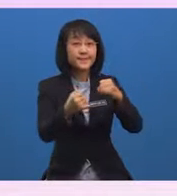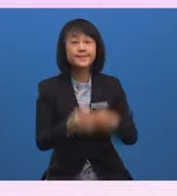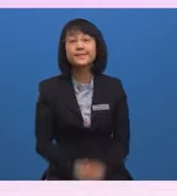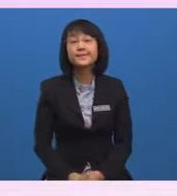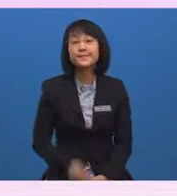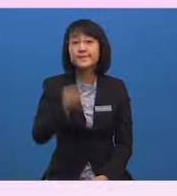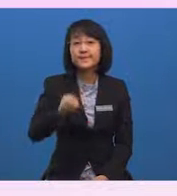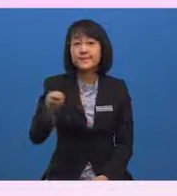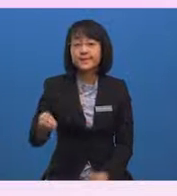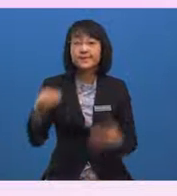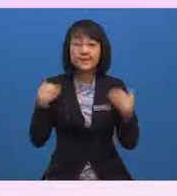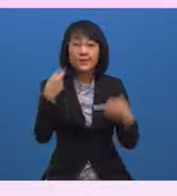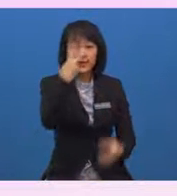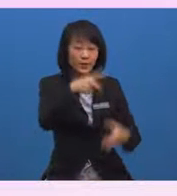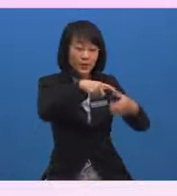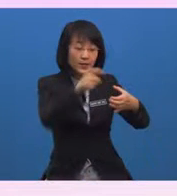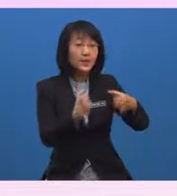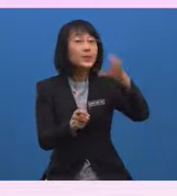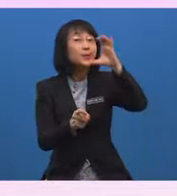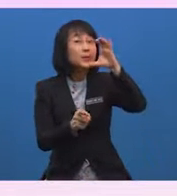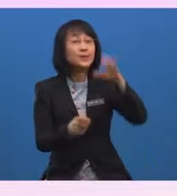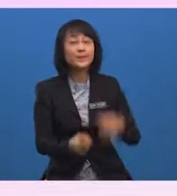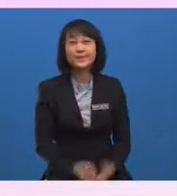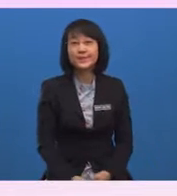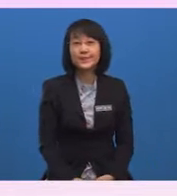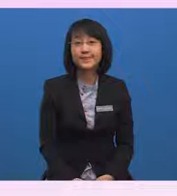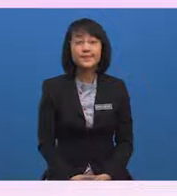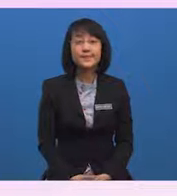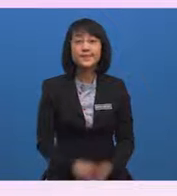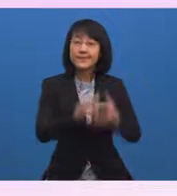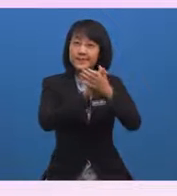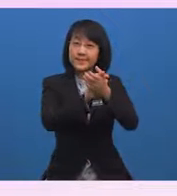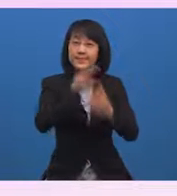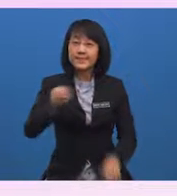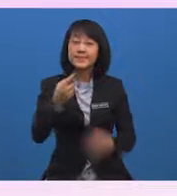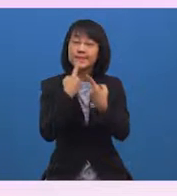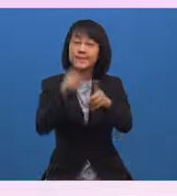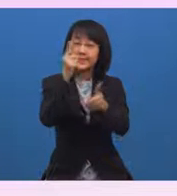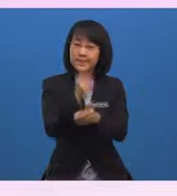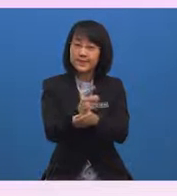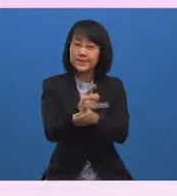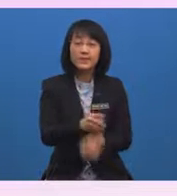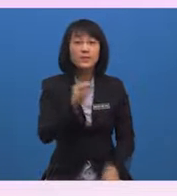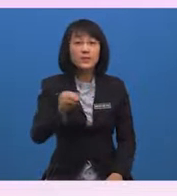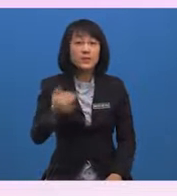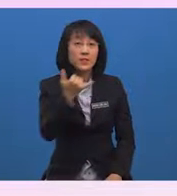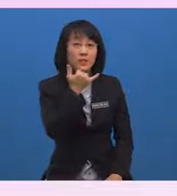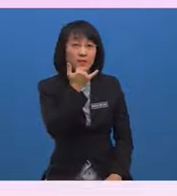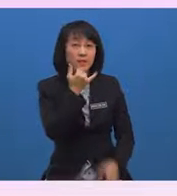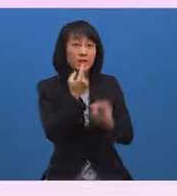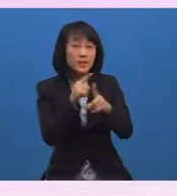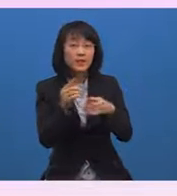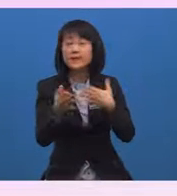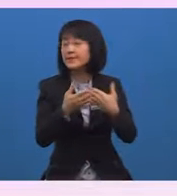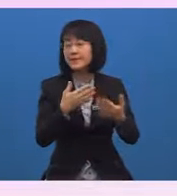murid-murid pernah lihat tin minuman berbentuk silinder? Ingat tin minuman bentuk silinder, ingatlah